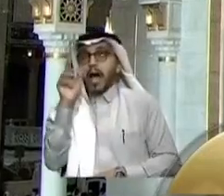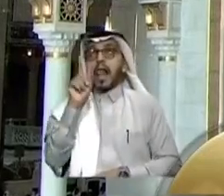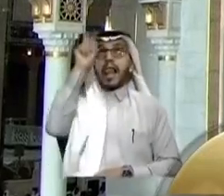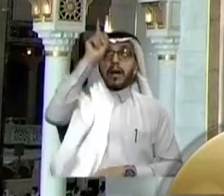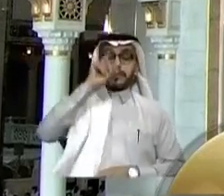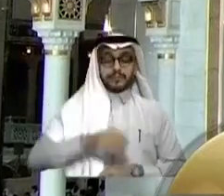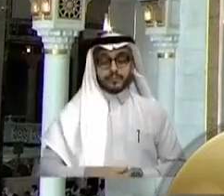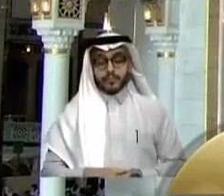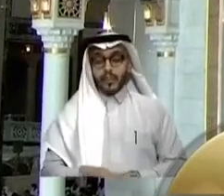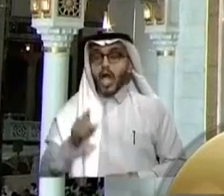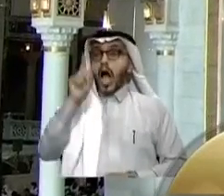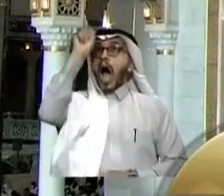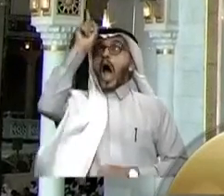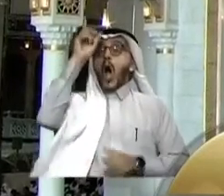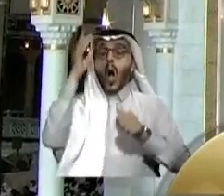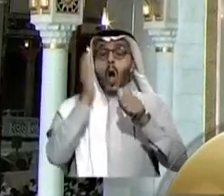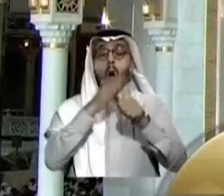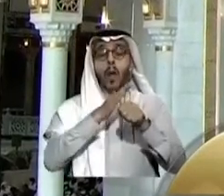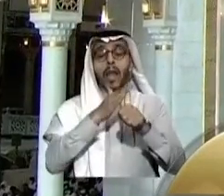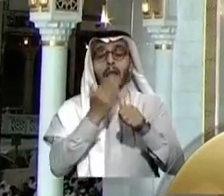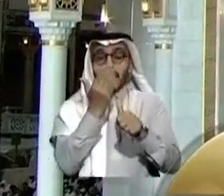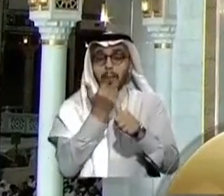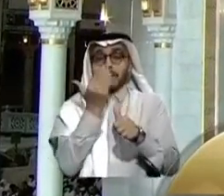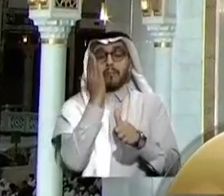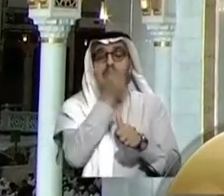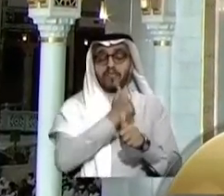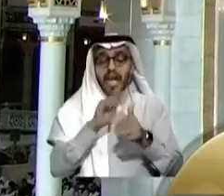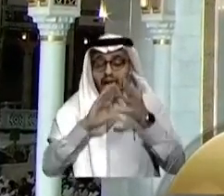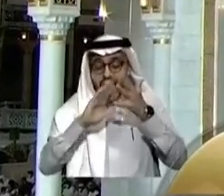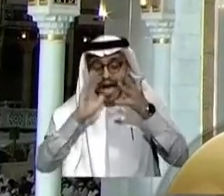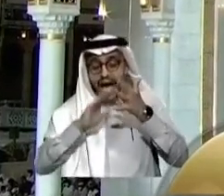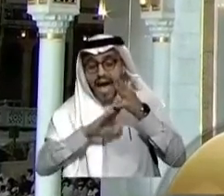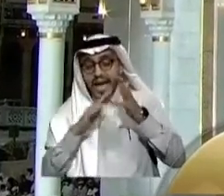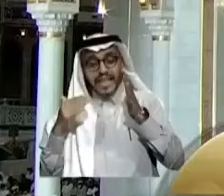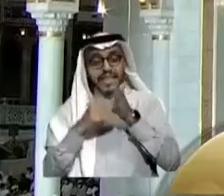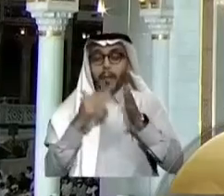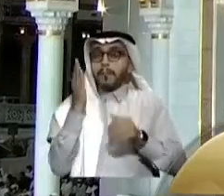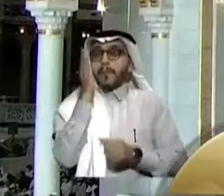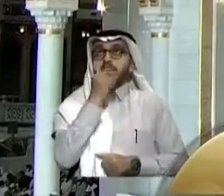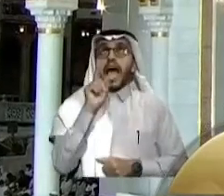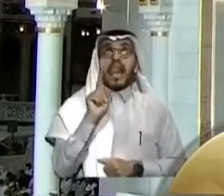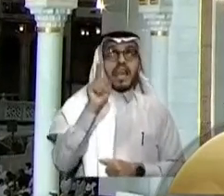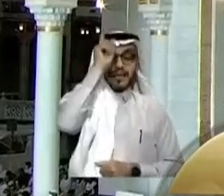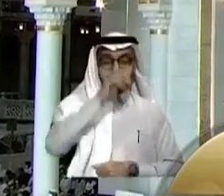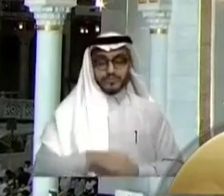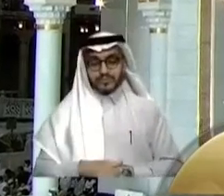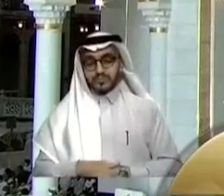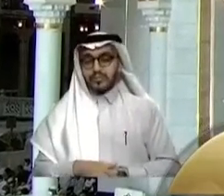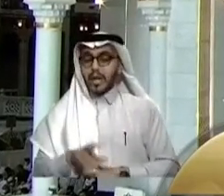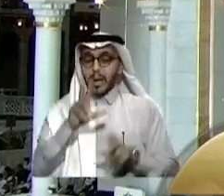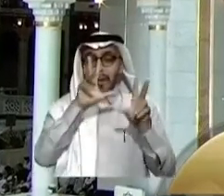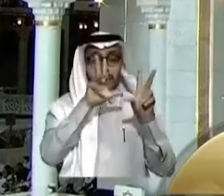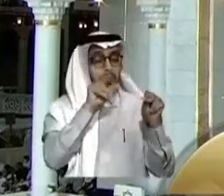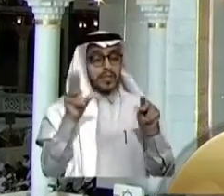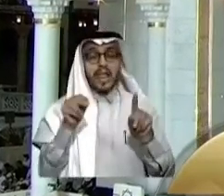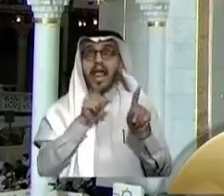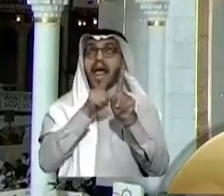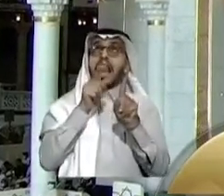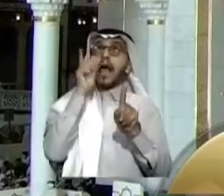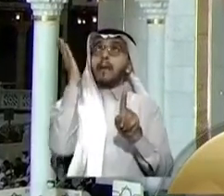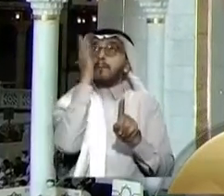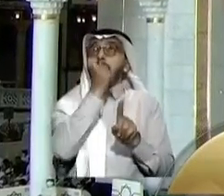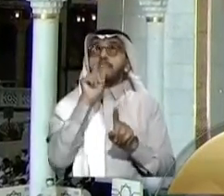هو الأول بلا ابتداء، الآخر بلا انتهاء، جل عن مثل